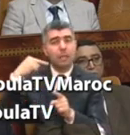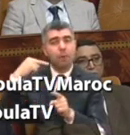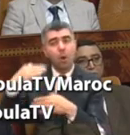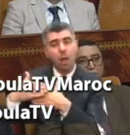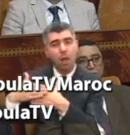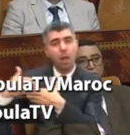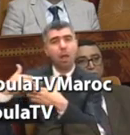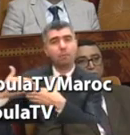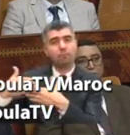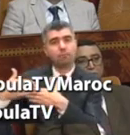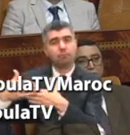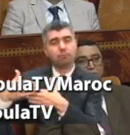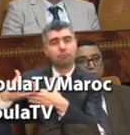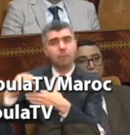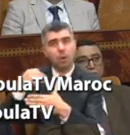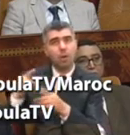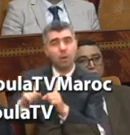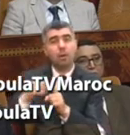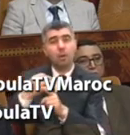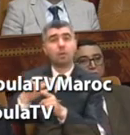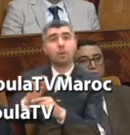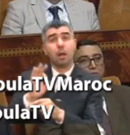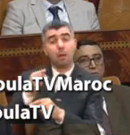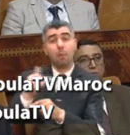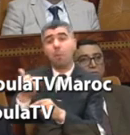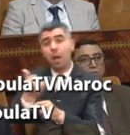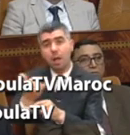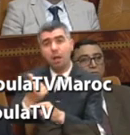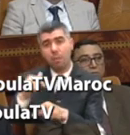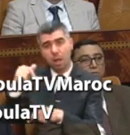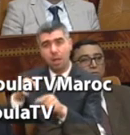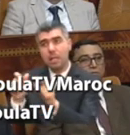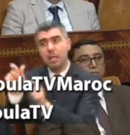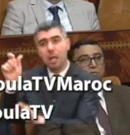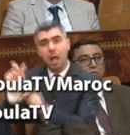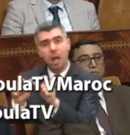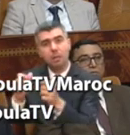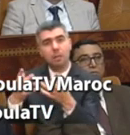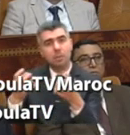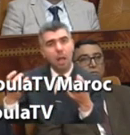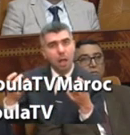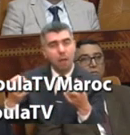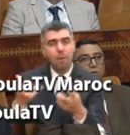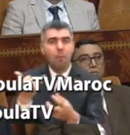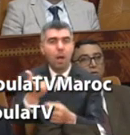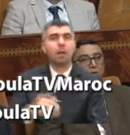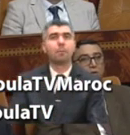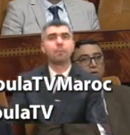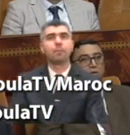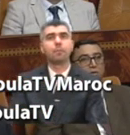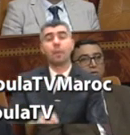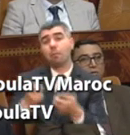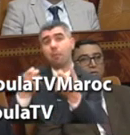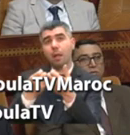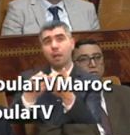تعلمون السيد الوزير يزخر بمؤهلات طبيعية وبشرية جد مهمة، وأخص بالذكر